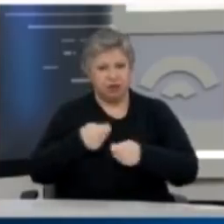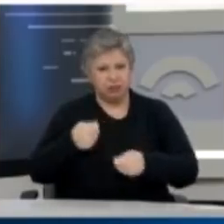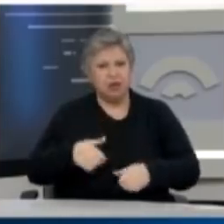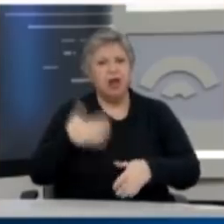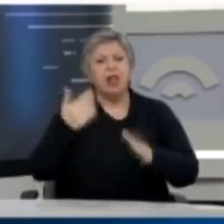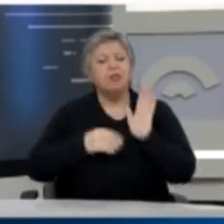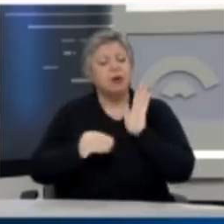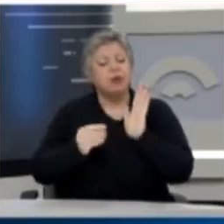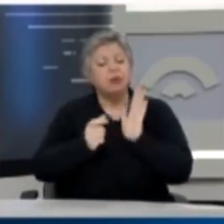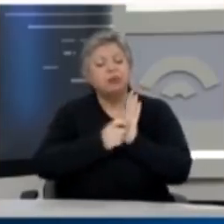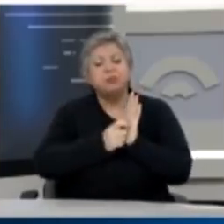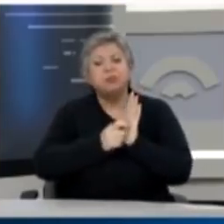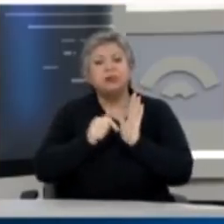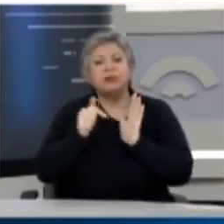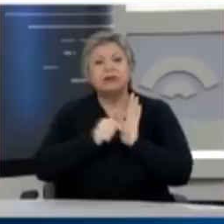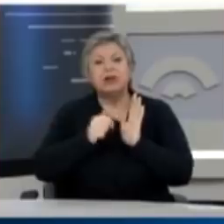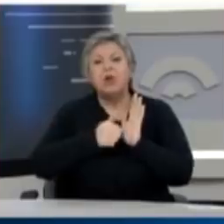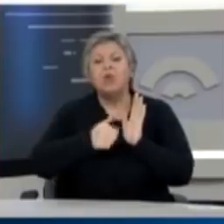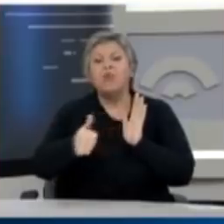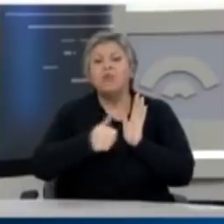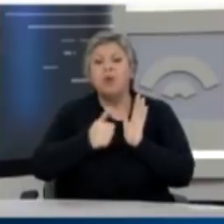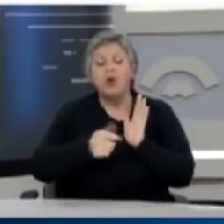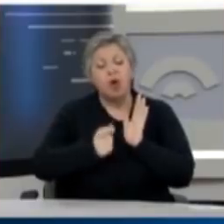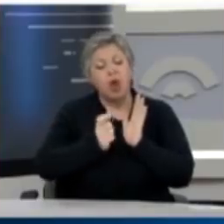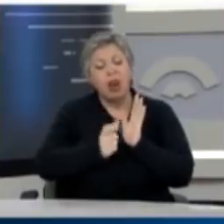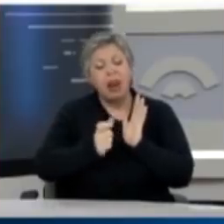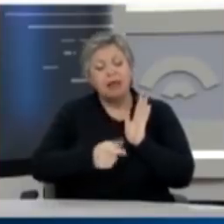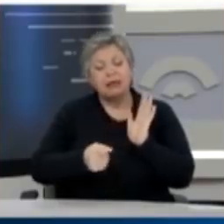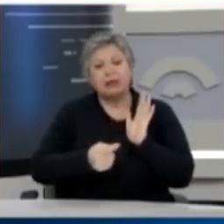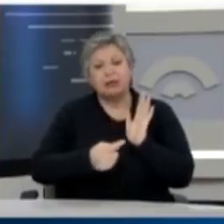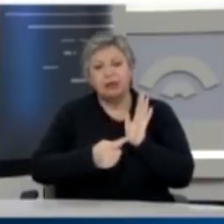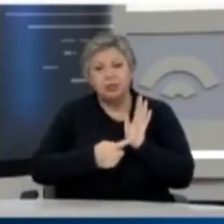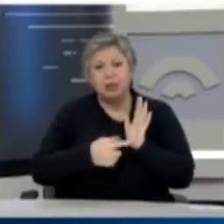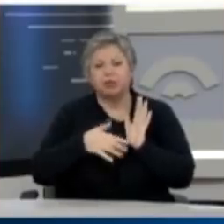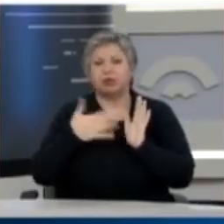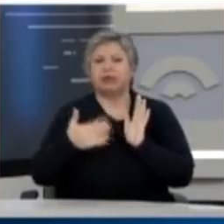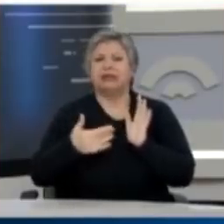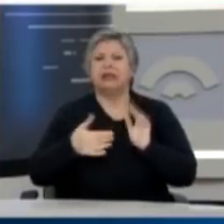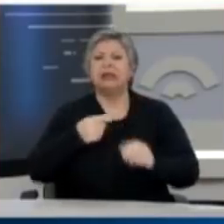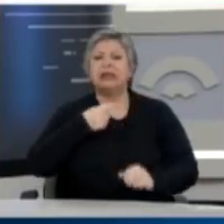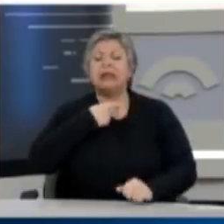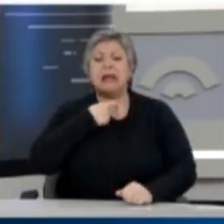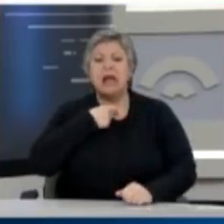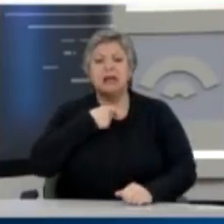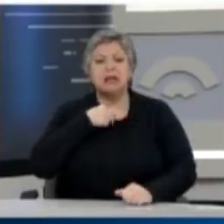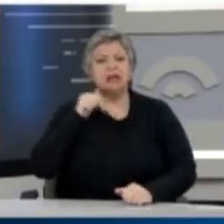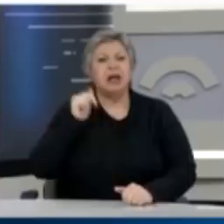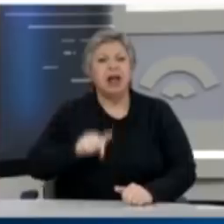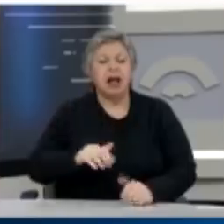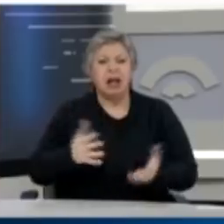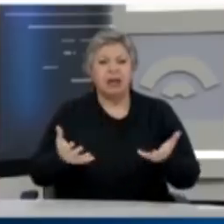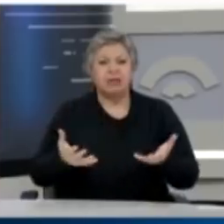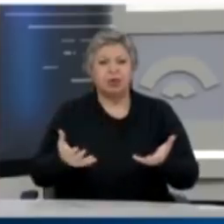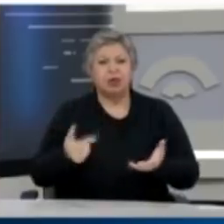σε συνταγματική μορφή των αναγκών του αστικού συστήματος, όπως αυτές διαμορφώνονται κάτω από